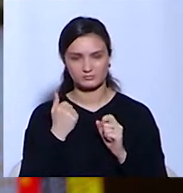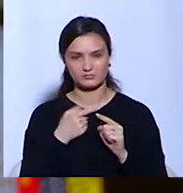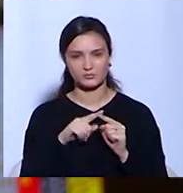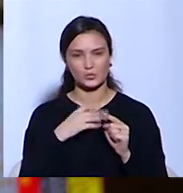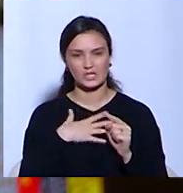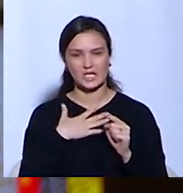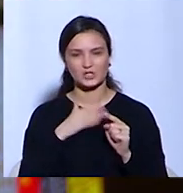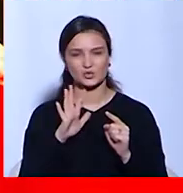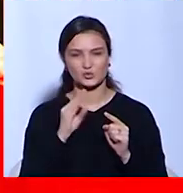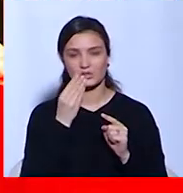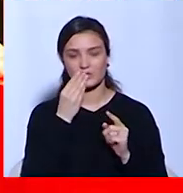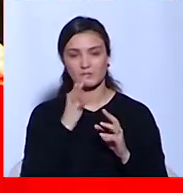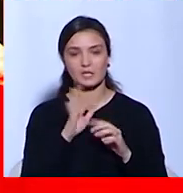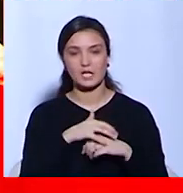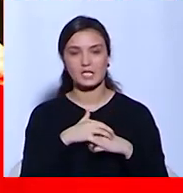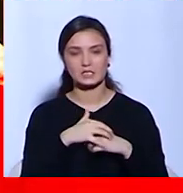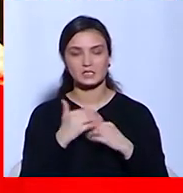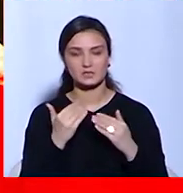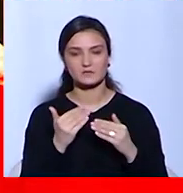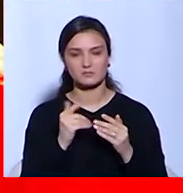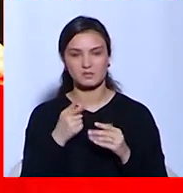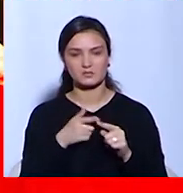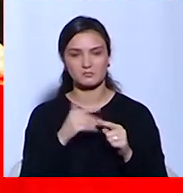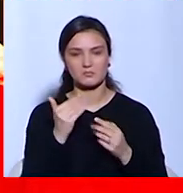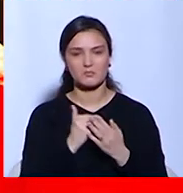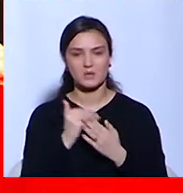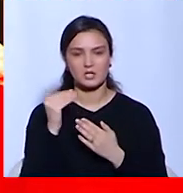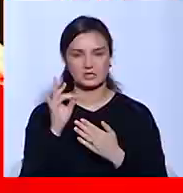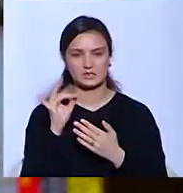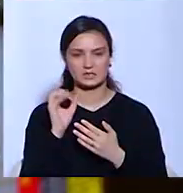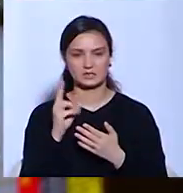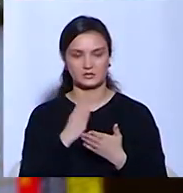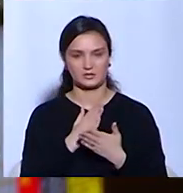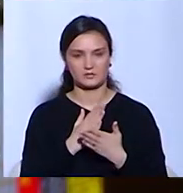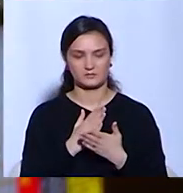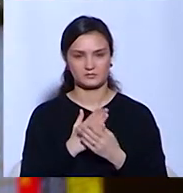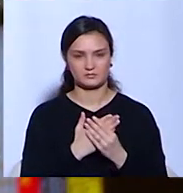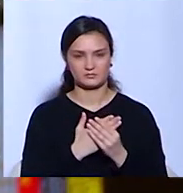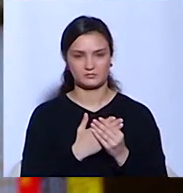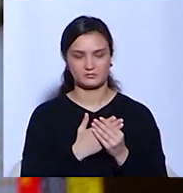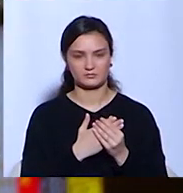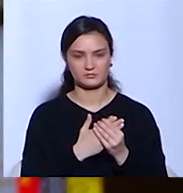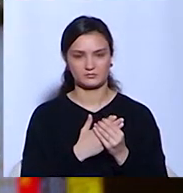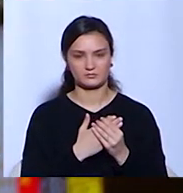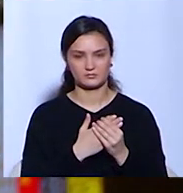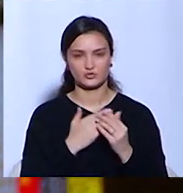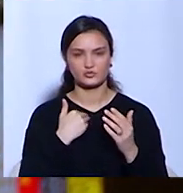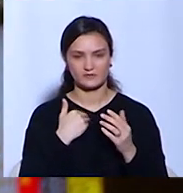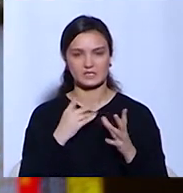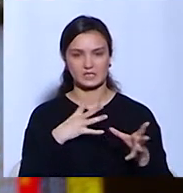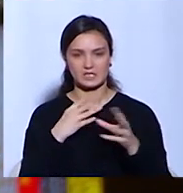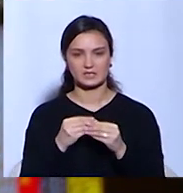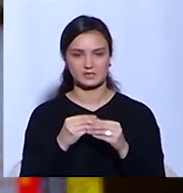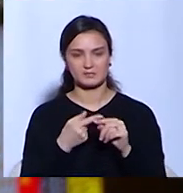უხარისხო საკვები, არამედ ალერგიზაციისთვის მათ მაღალი რისკი აქვთ და ჩვენც გიერთდებით